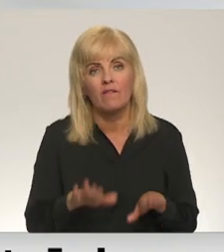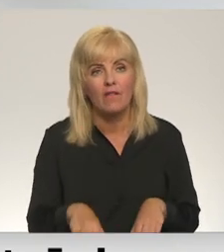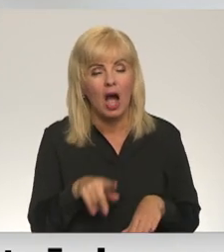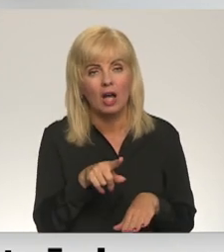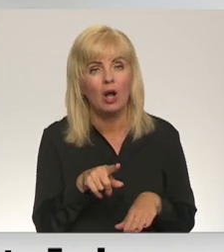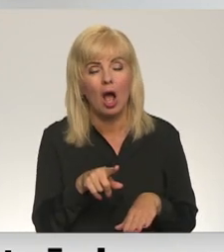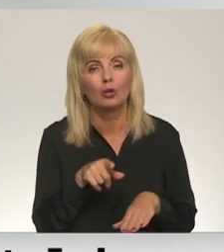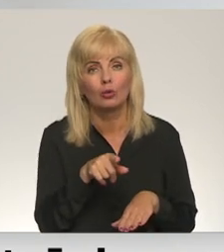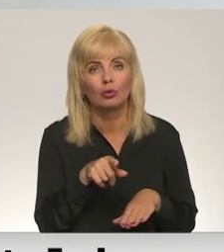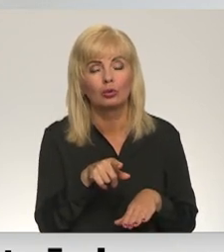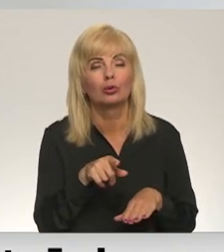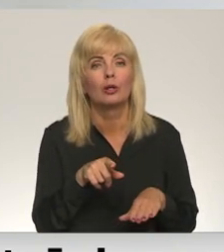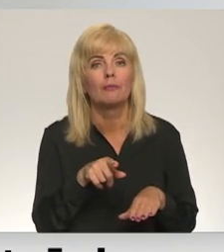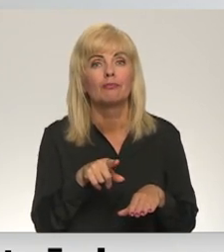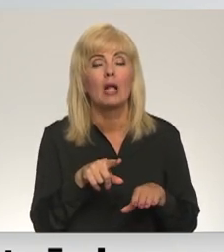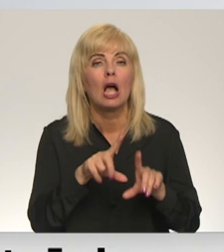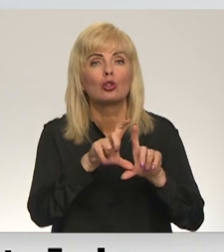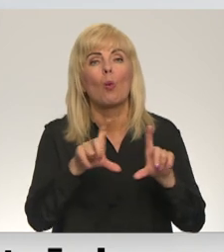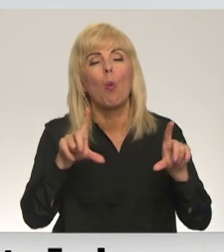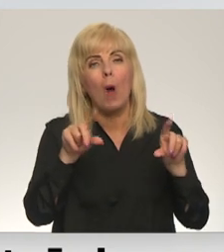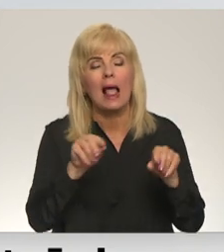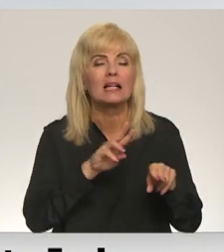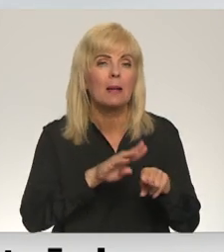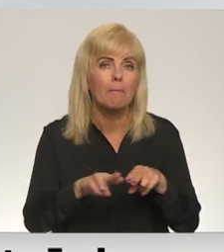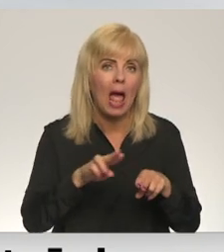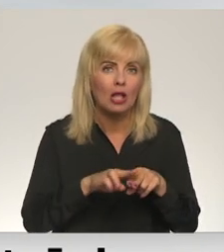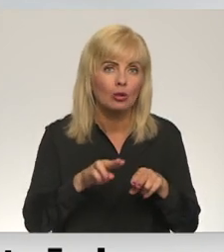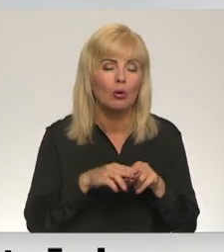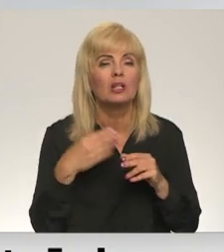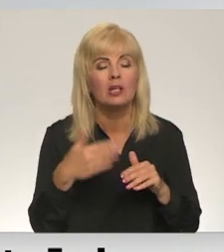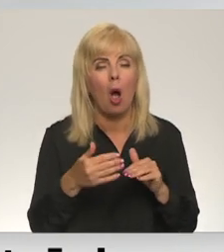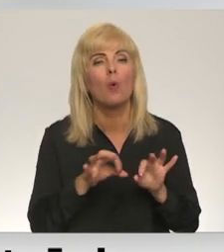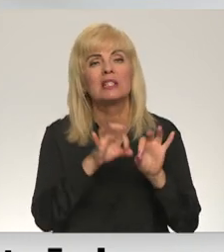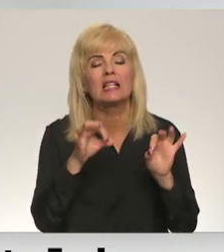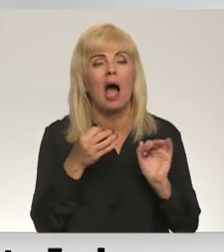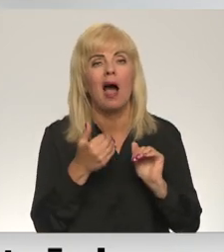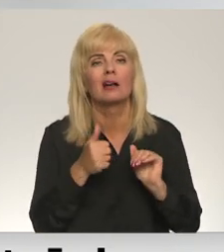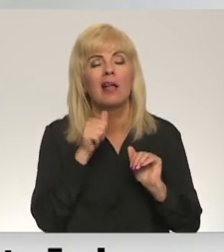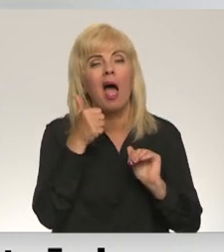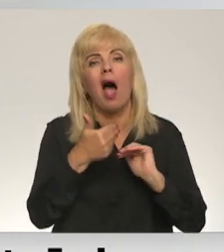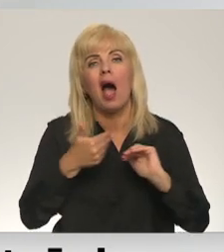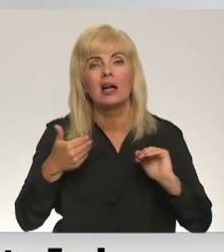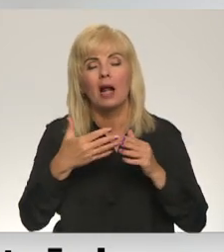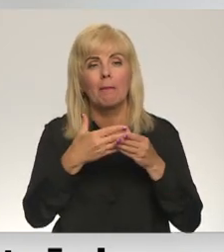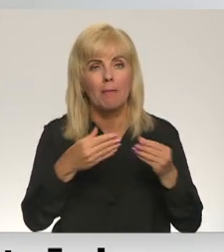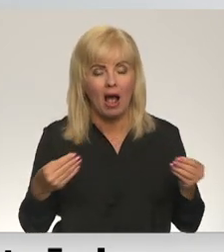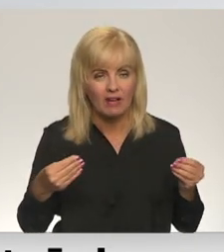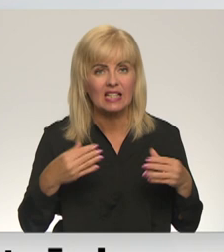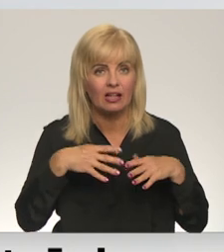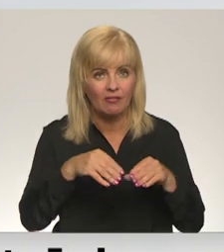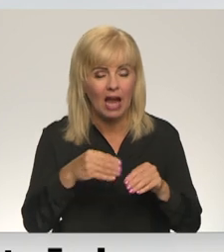ar integrētās audzēšanas skolas metodēm jau agrā pavasarī sākt apkarot. Pagājušā gada beigās